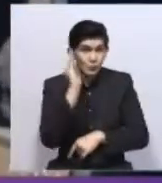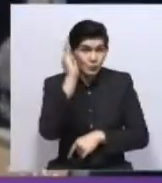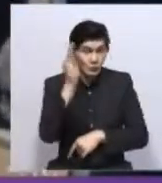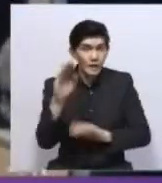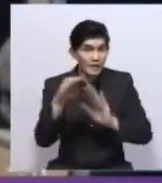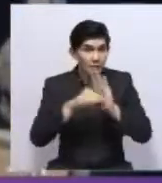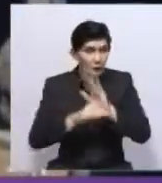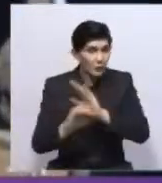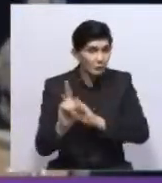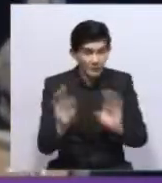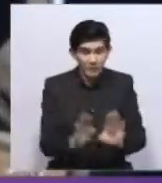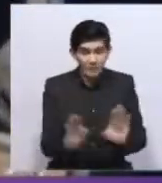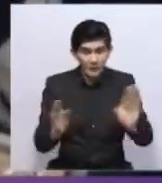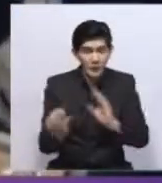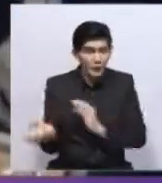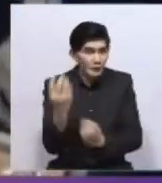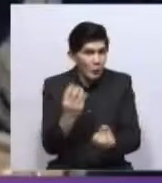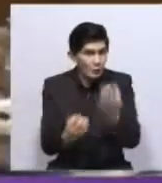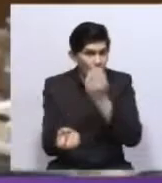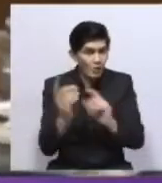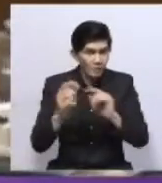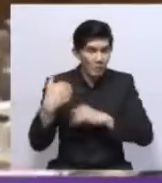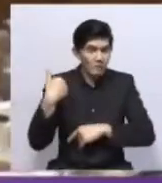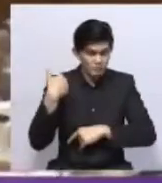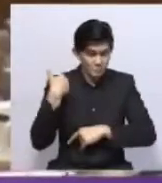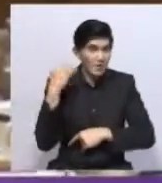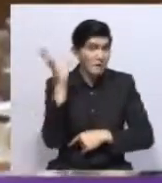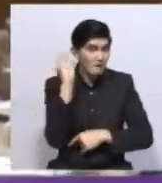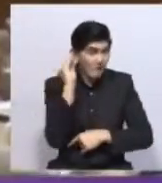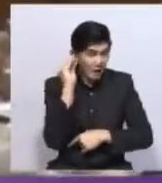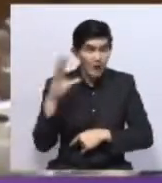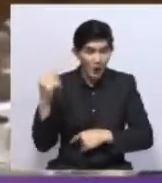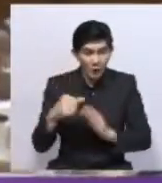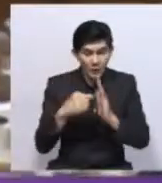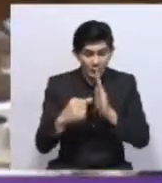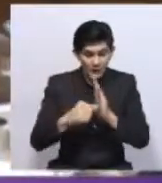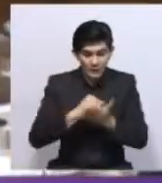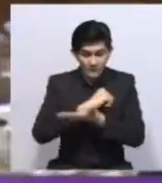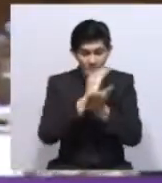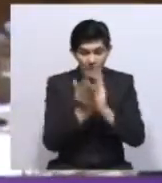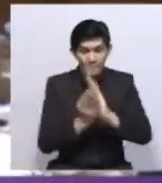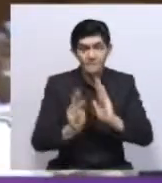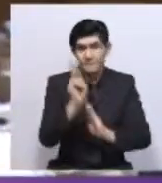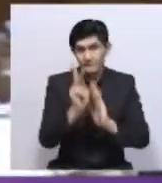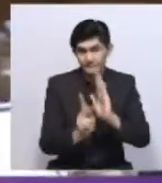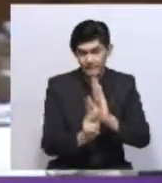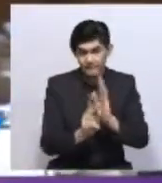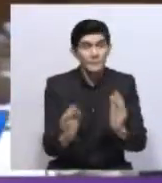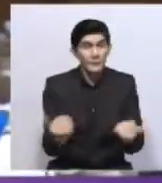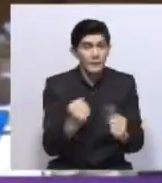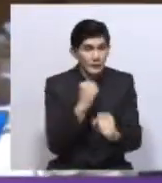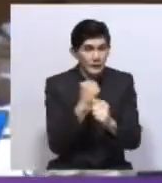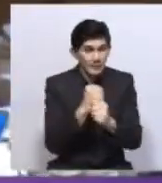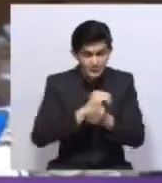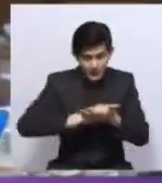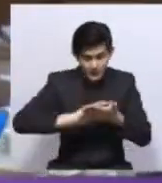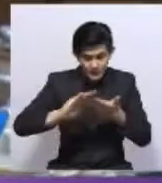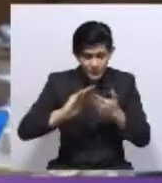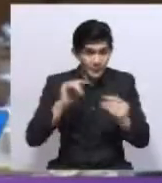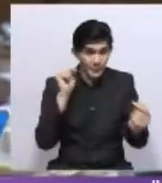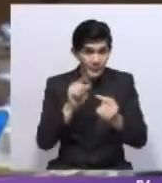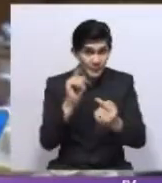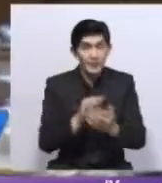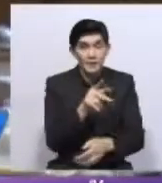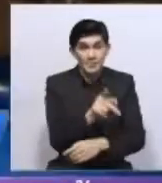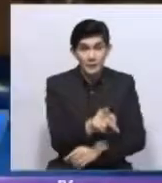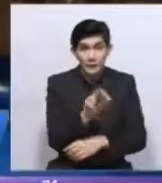ากนั้นก็จะเปิดรับฟังความคิดเห็นจากประชาชนเพื่อนำมาแก้ไขปรับปรุงกฎหมายโดยต้องดำเนินการให้แล้วเสร็จหลังจ